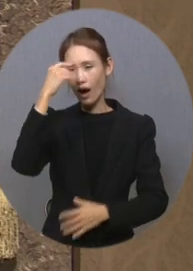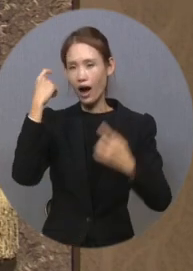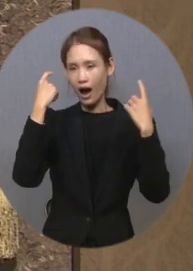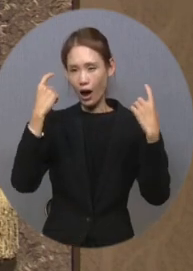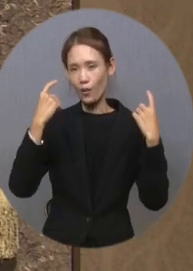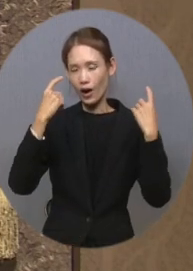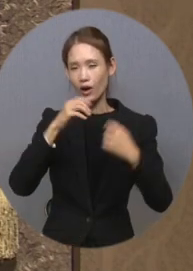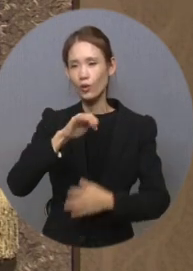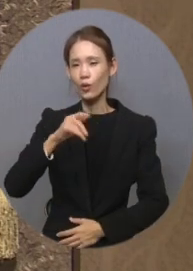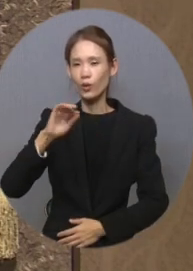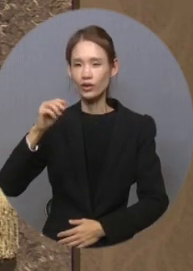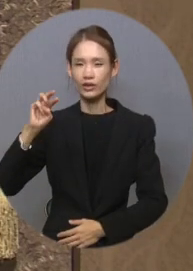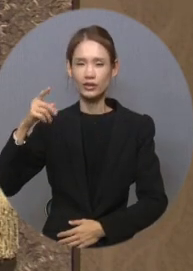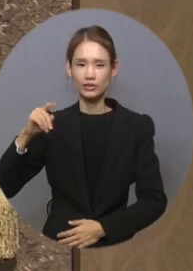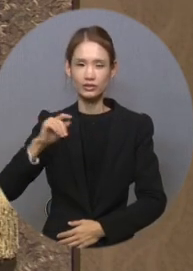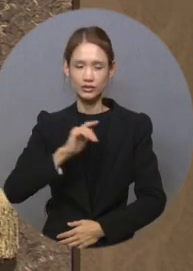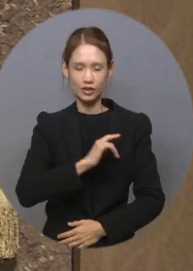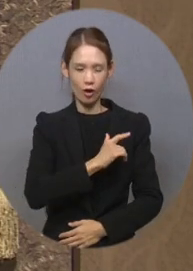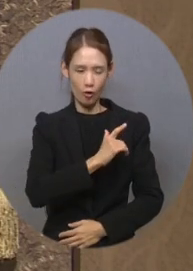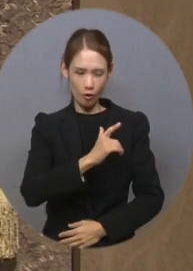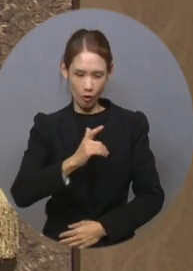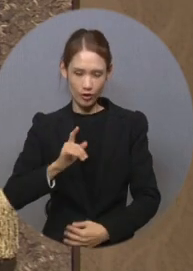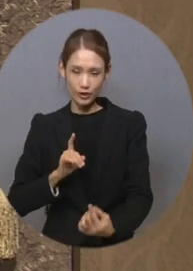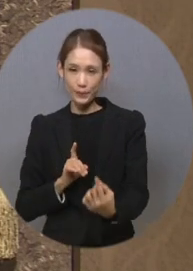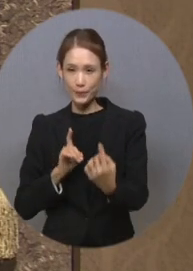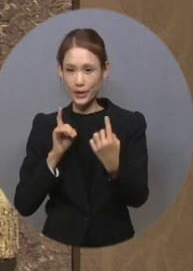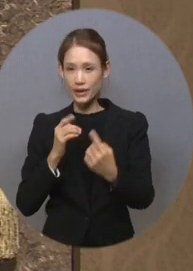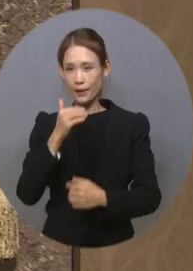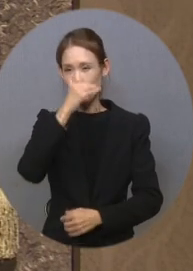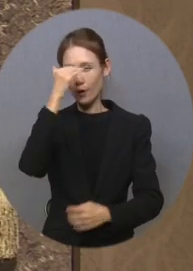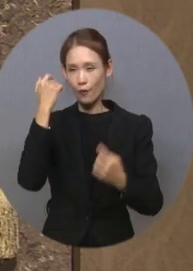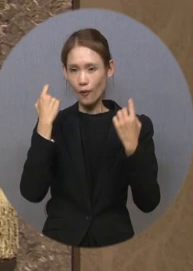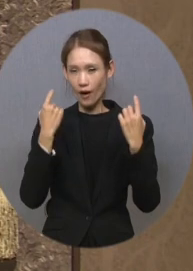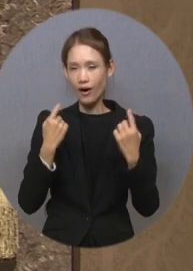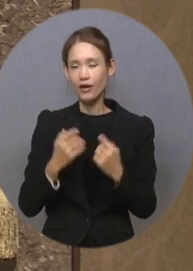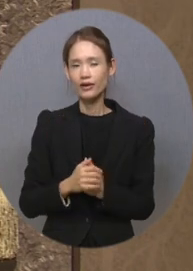또 이런 뭐 여러 가지 비대면 관광 또